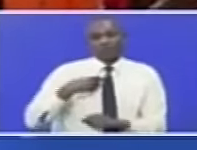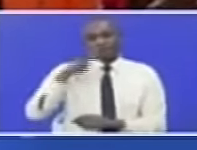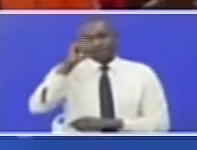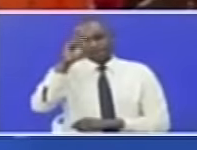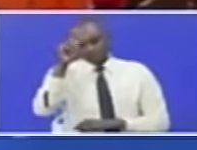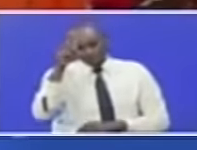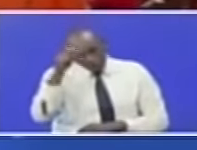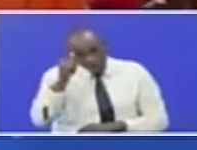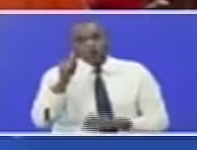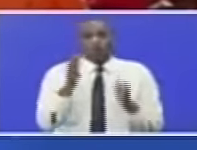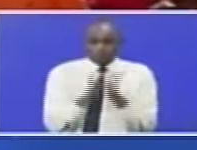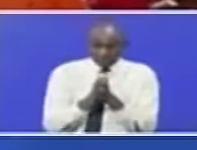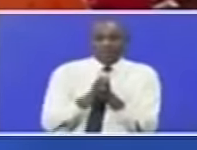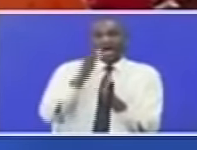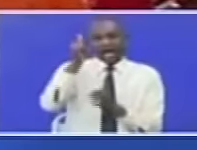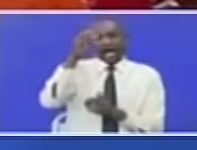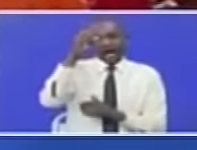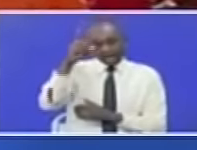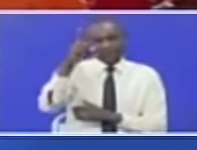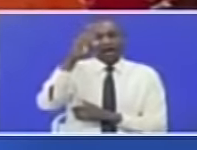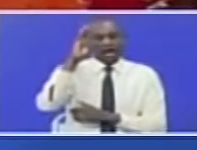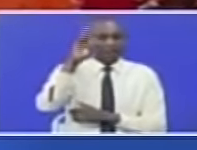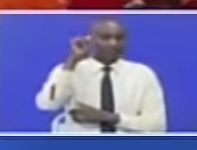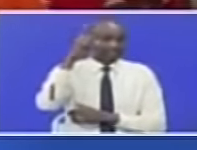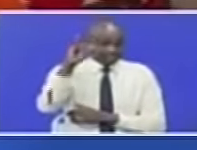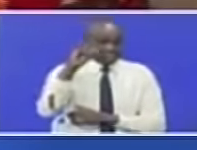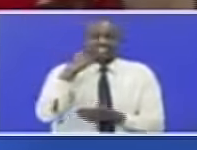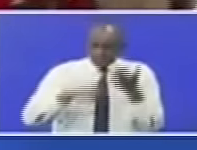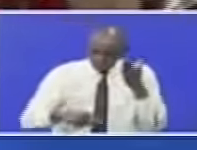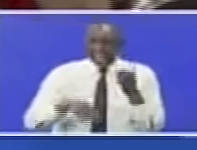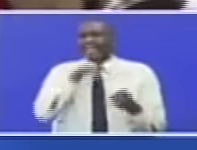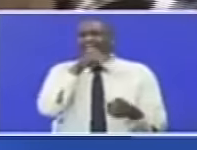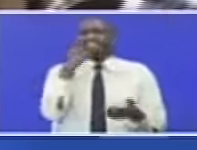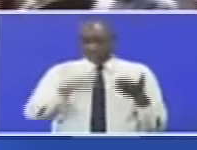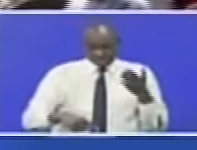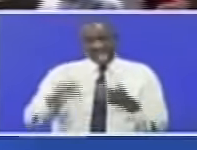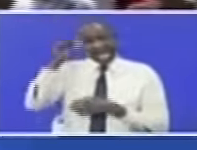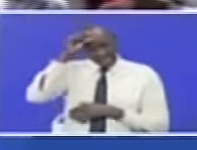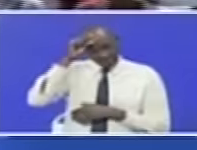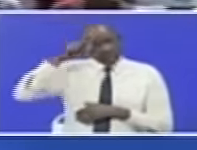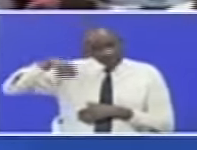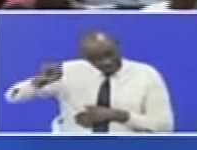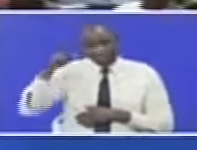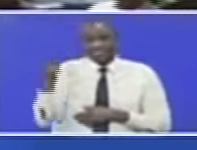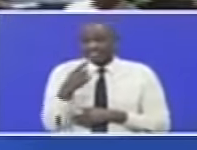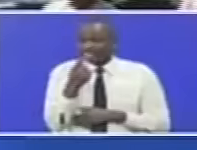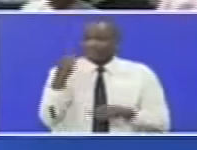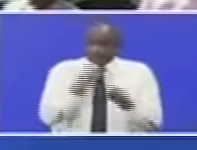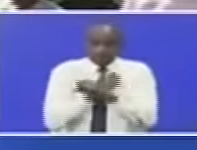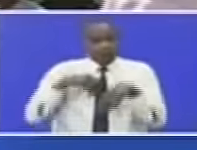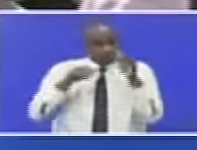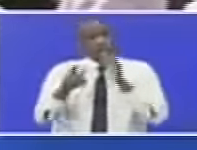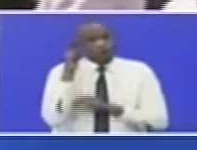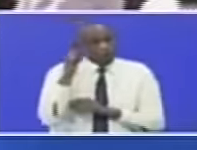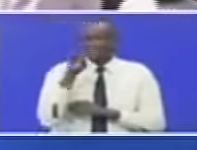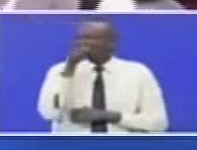esel simiyu Abd kadir Aden raila asema msimamo wa serikali kuwa haita fanya mazzo was sambat na sheria ni wa